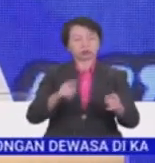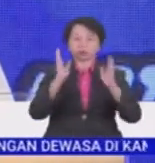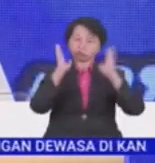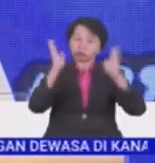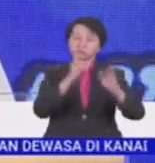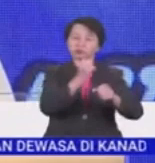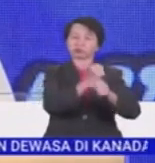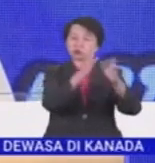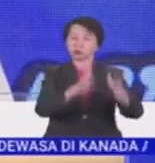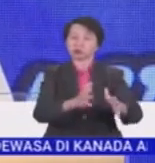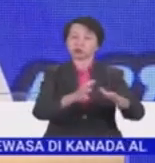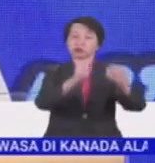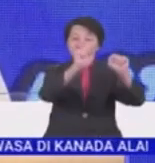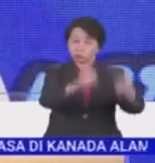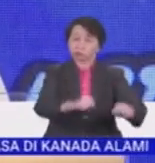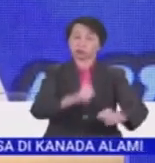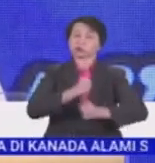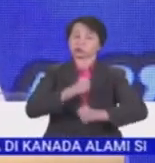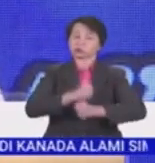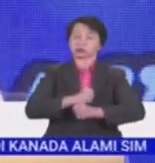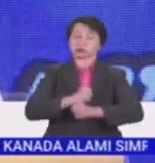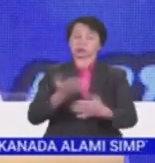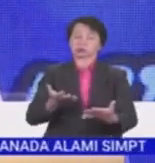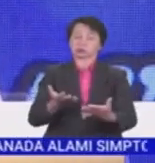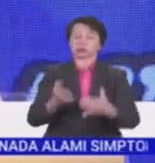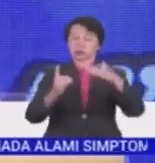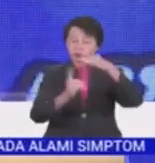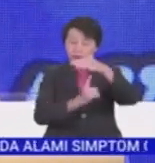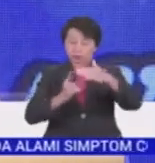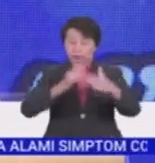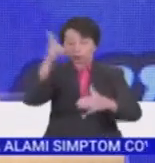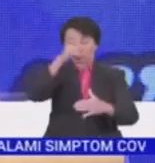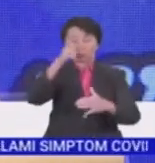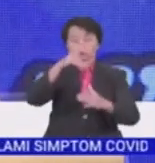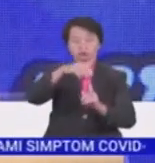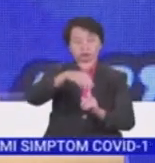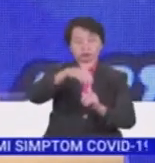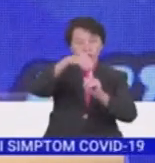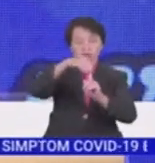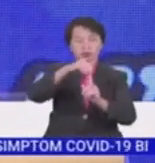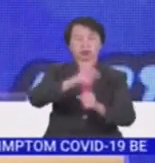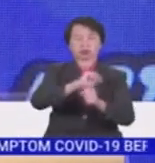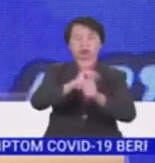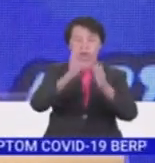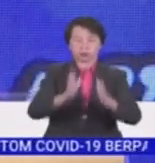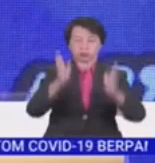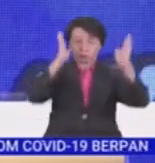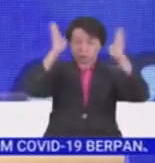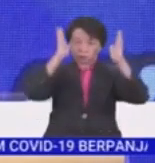pun masih boleh. Jadi dasar kajian, keutamaan adalah pekerja